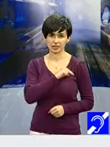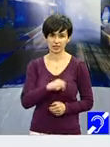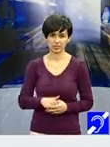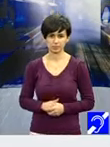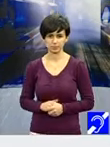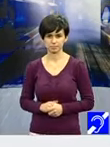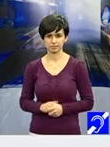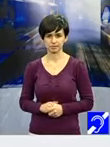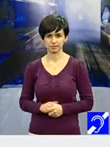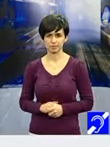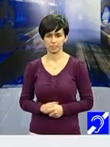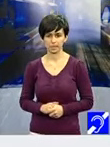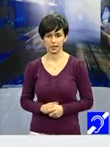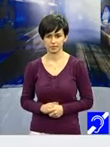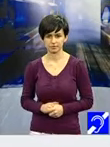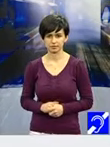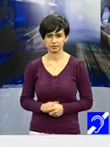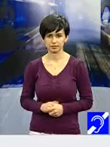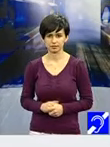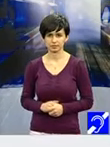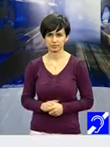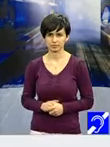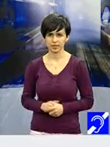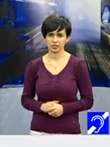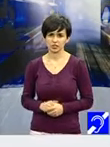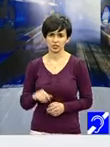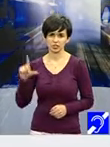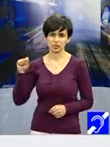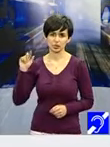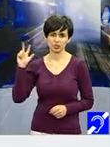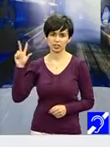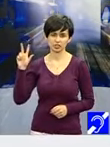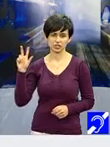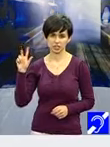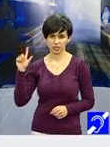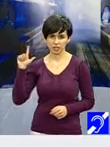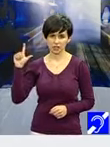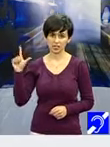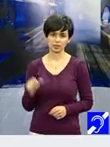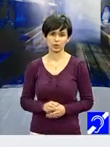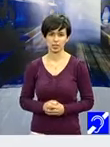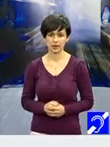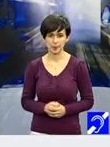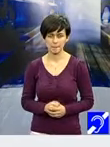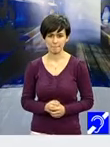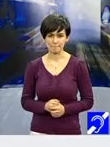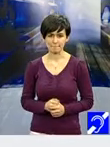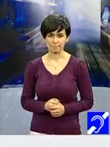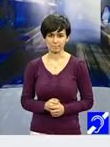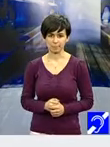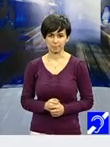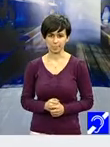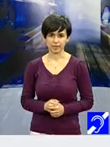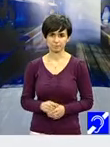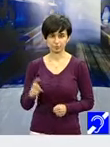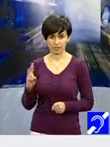pentru fiecare categorie de vârstă și în 22 mai trebuia să trimitem până în 22 mai un raport tehnic celor de la Agenția Spațială